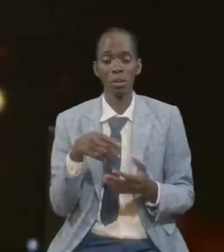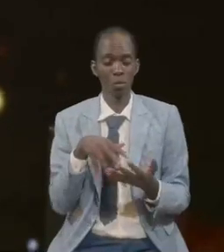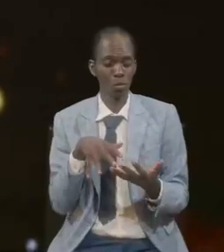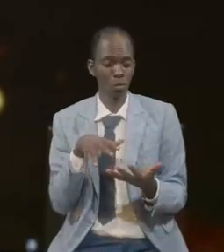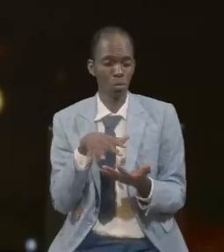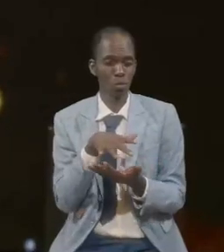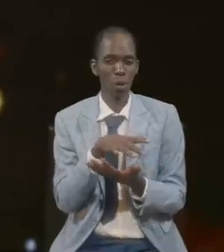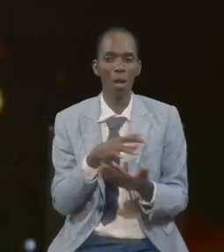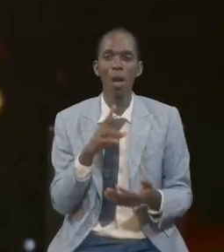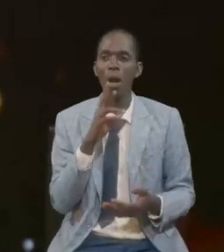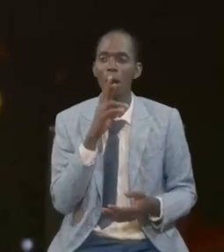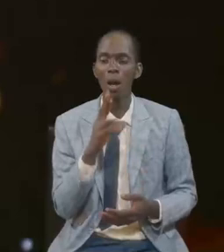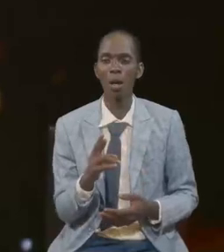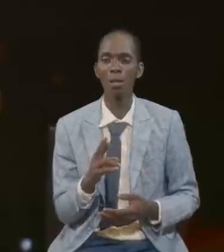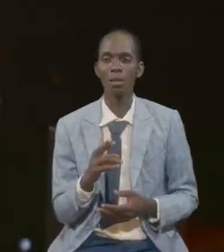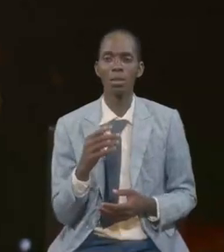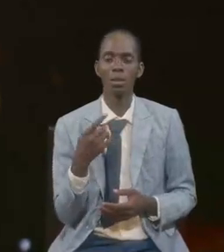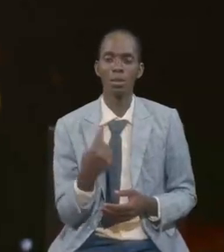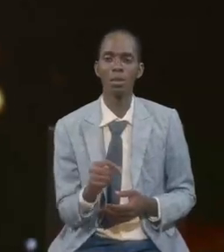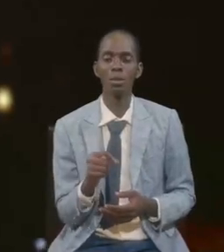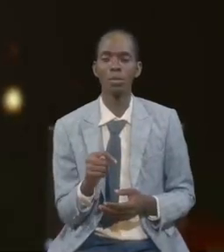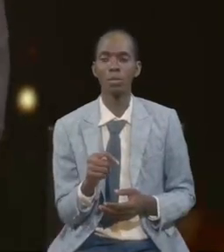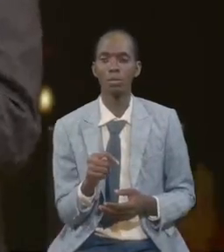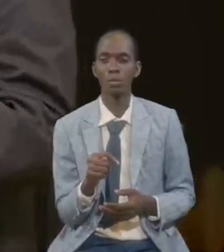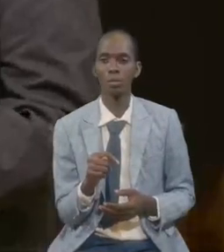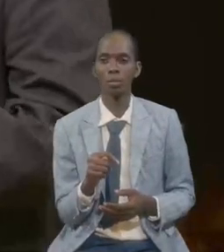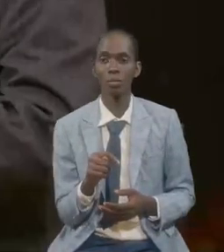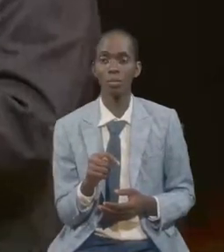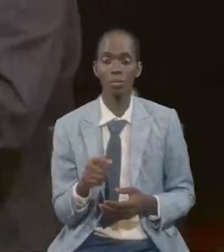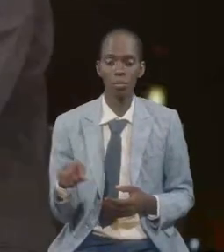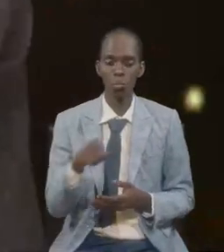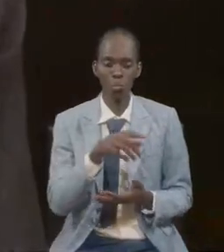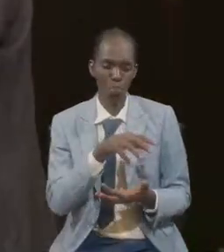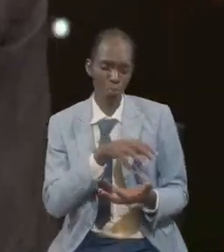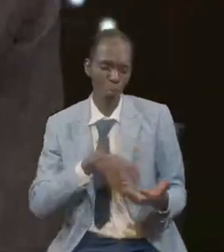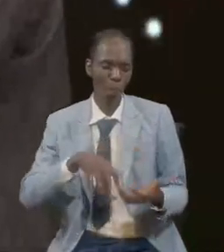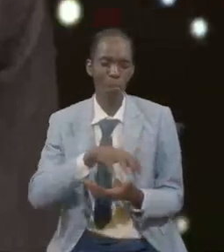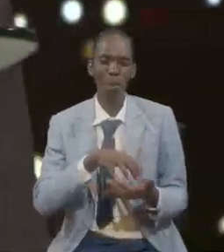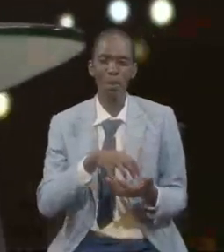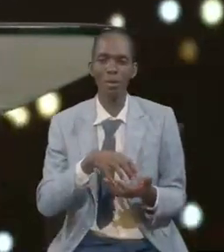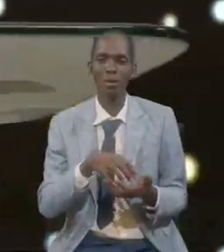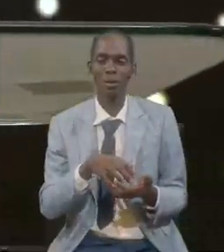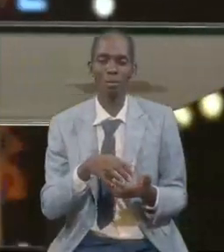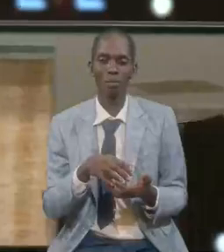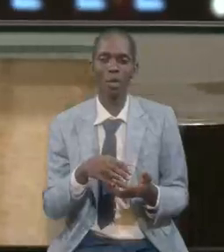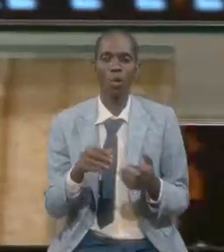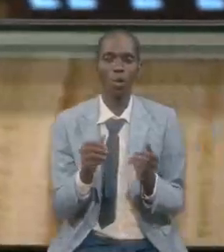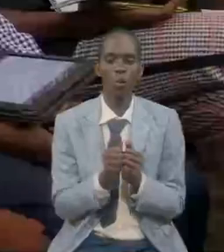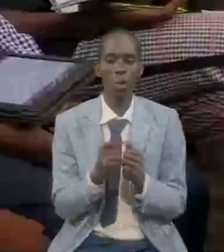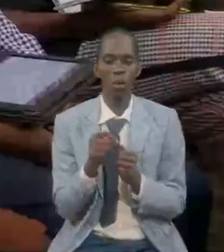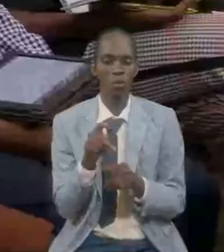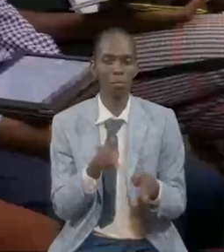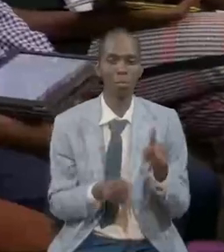12. Ce sont des écueils dans vos agapes. Ils se mélangent